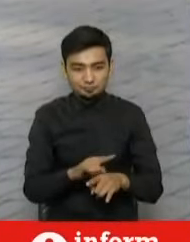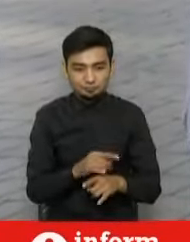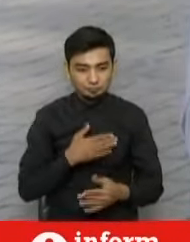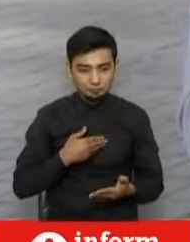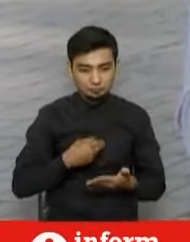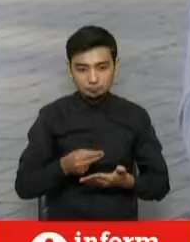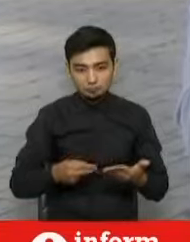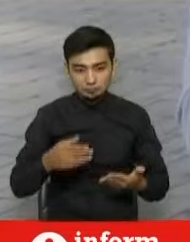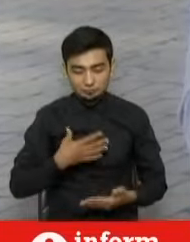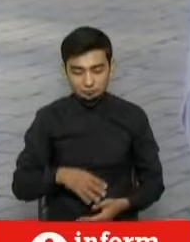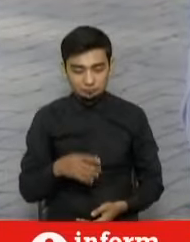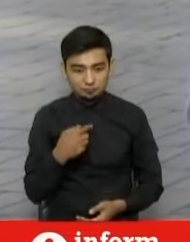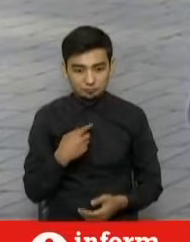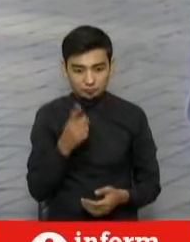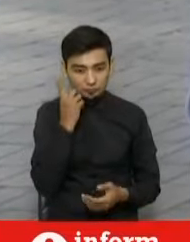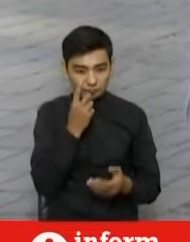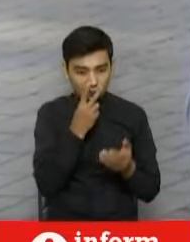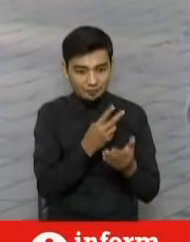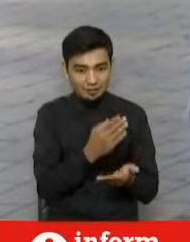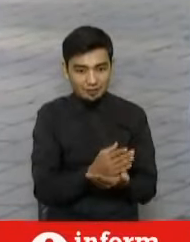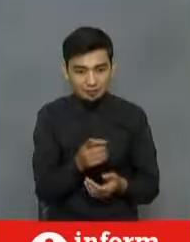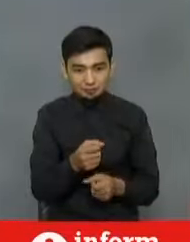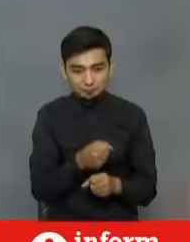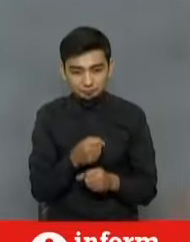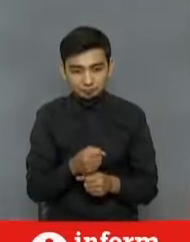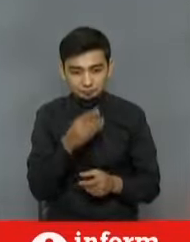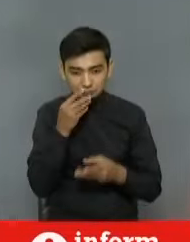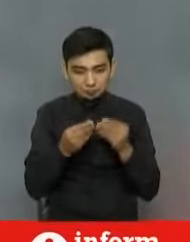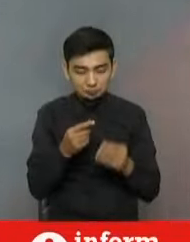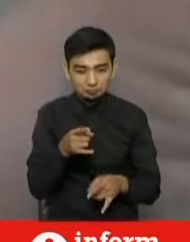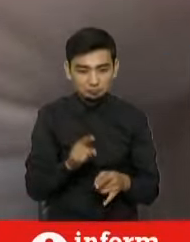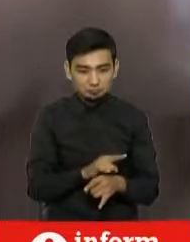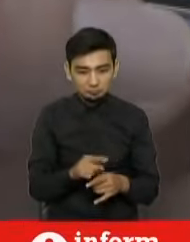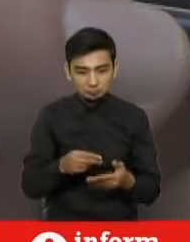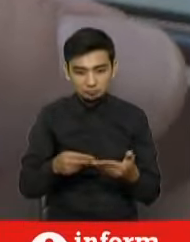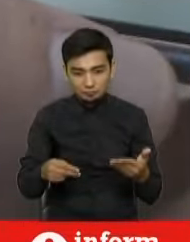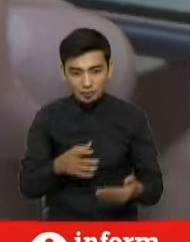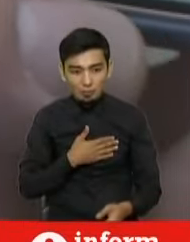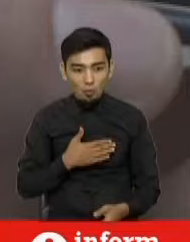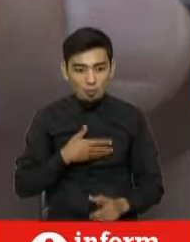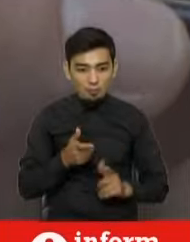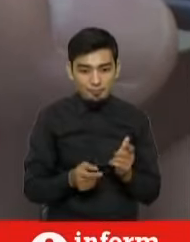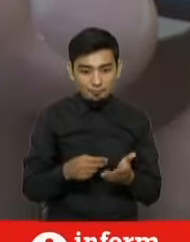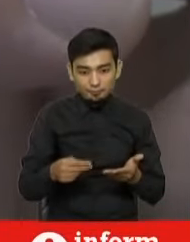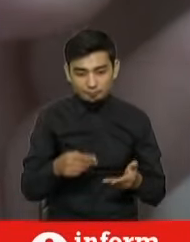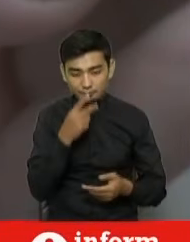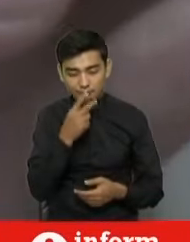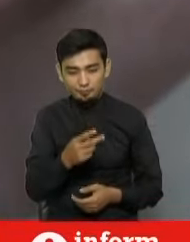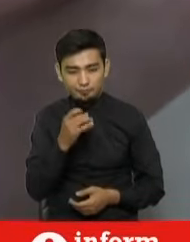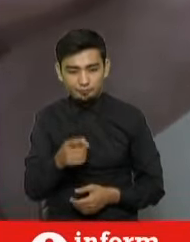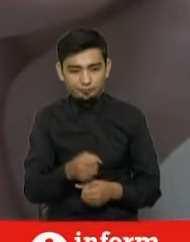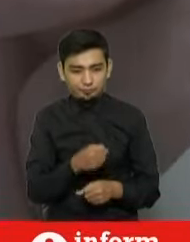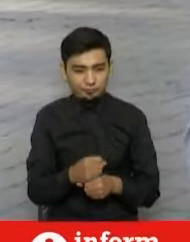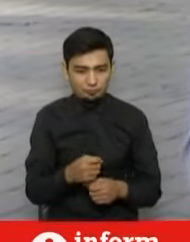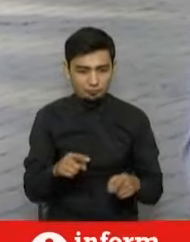подписи. Вот на этом телефоне видно, что они подделали мою подпись. Это не настоящая моя подпись. Вот это моя настоящая подпись. Вот они никак